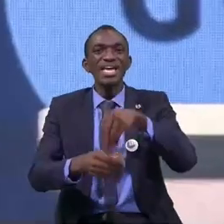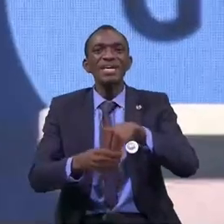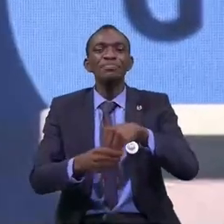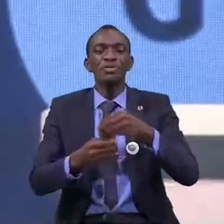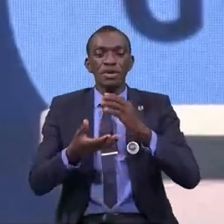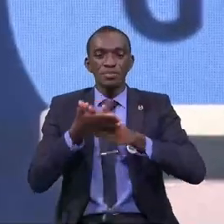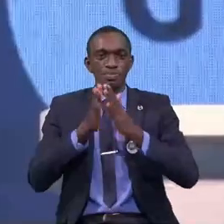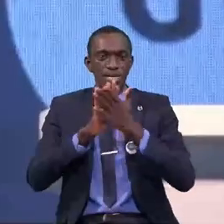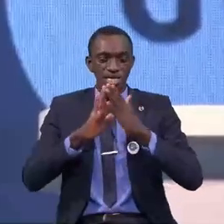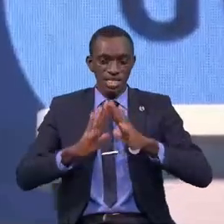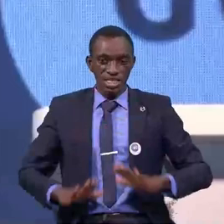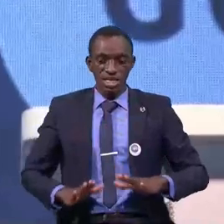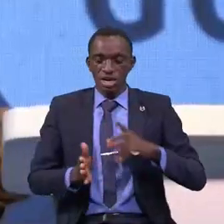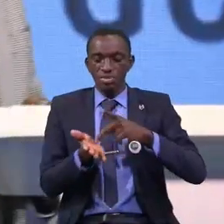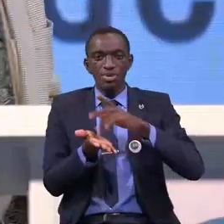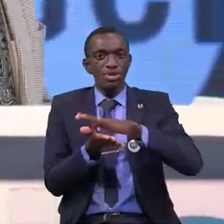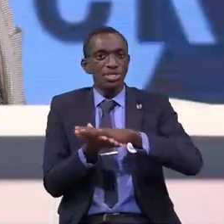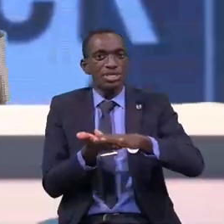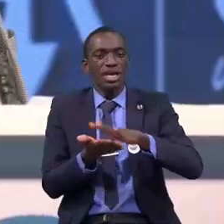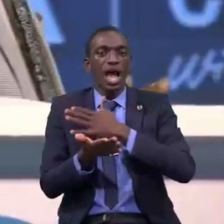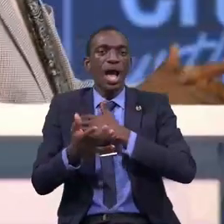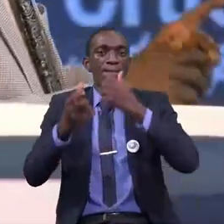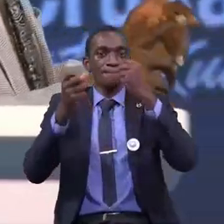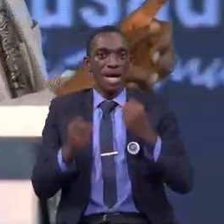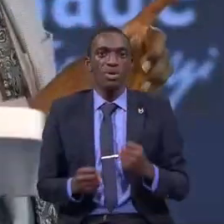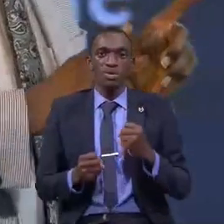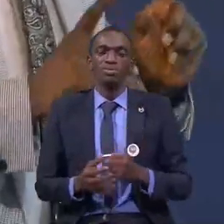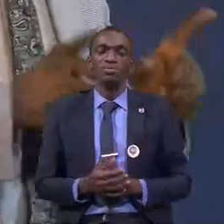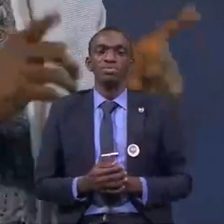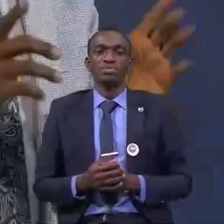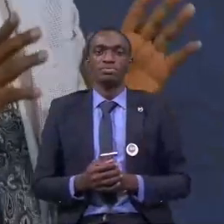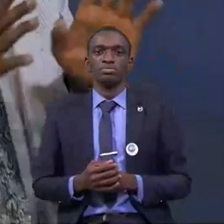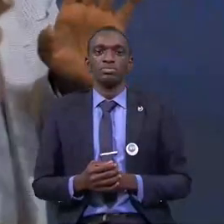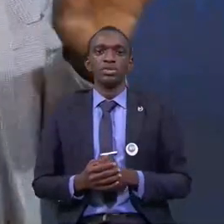La continuation louable dans la paix, la pureté et la puissance.